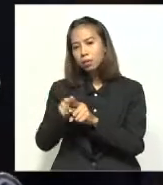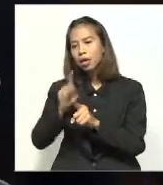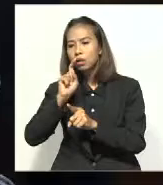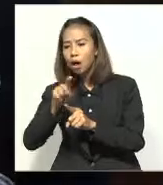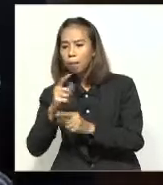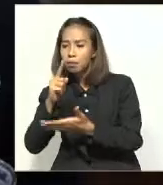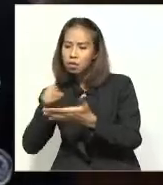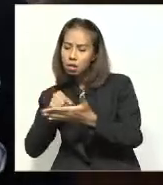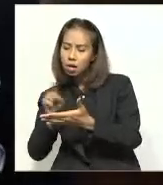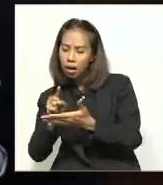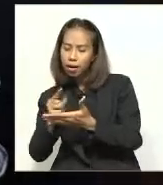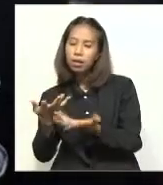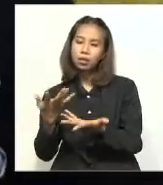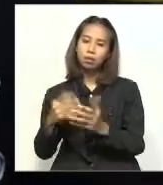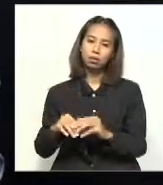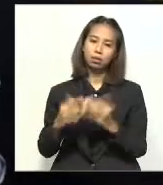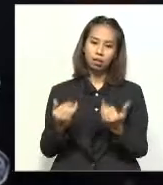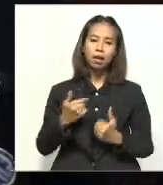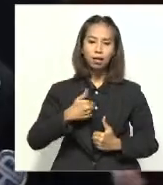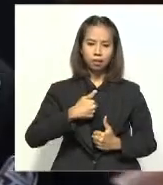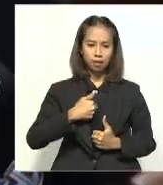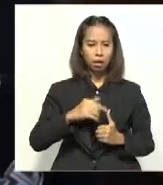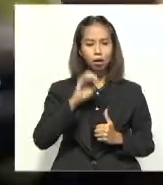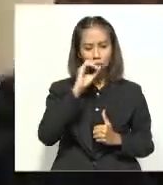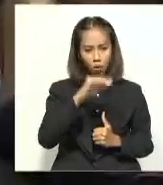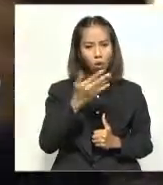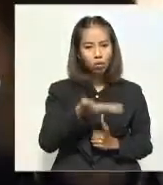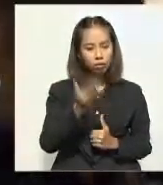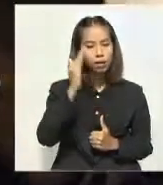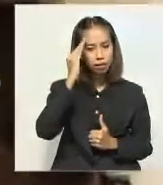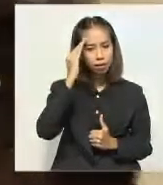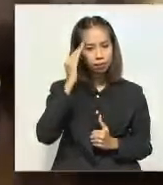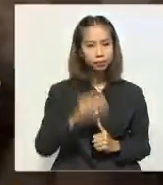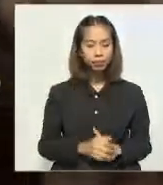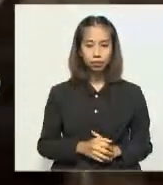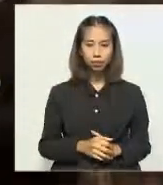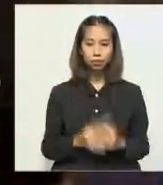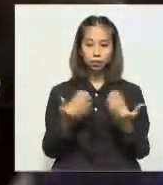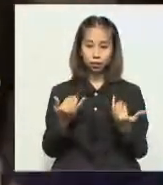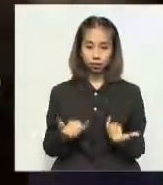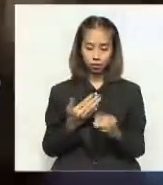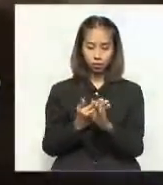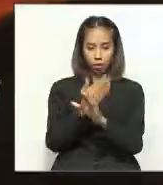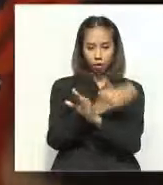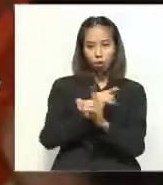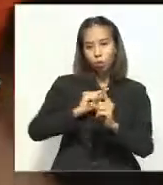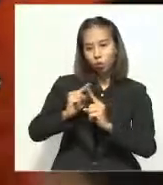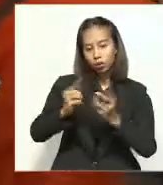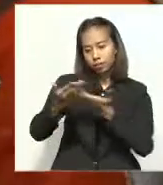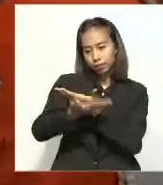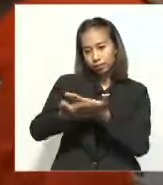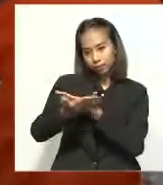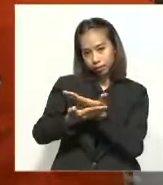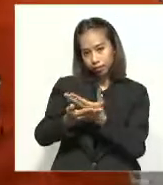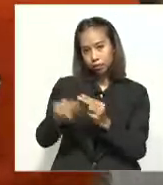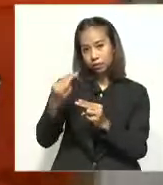นละกระบวนการกันนะครับก็ได้แจ้งเจตนาให้ทราบไว้อย่างนั้นครับ ขณะที่บรรยากาศก่อนการหารือนายสมบัติบุญงามอนงหรือบ